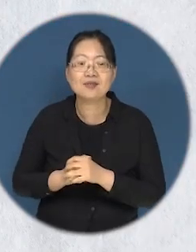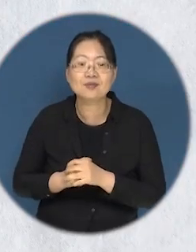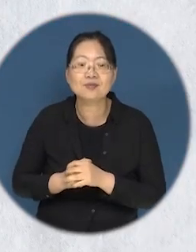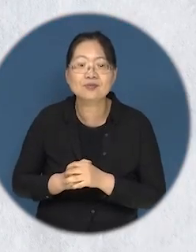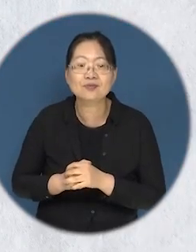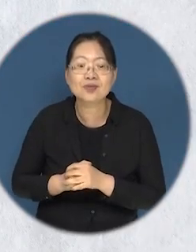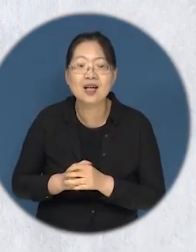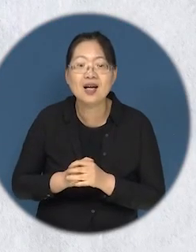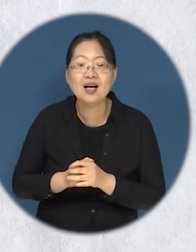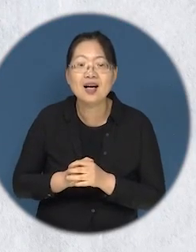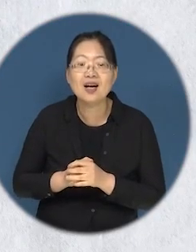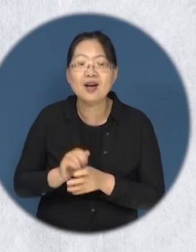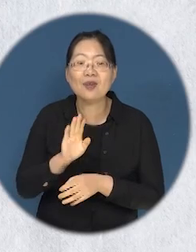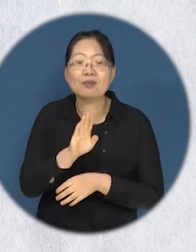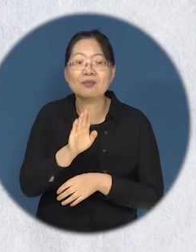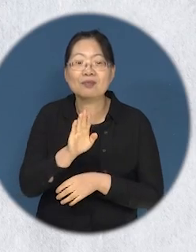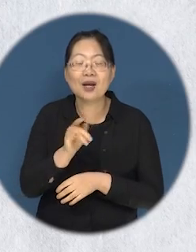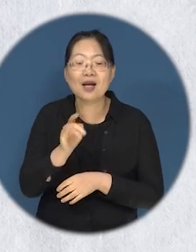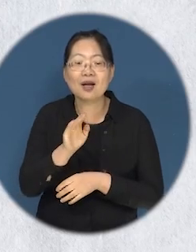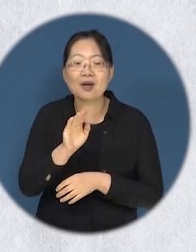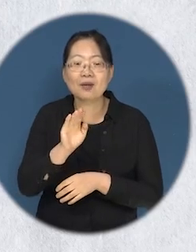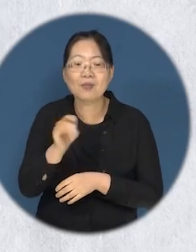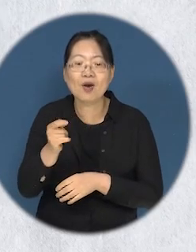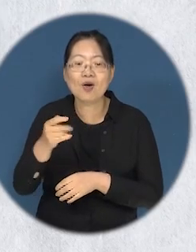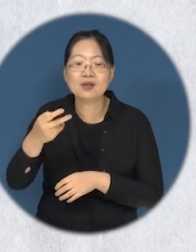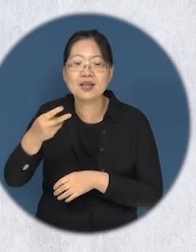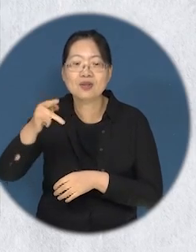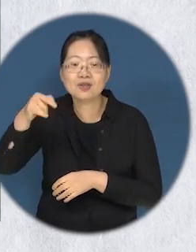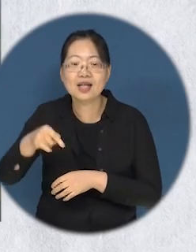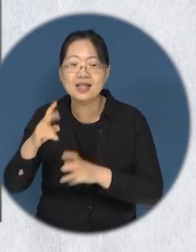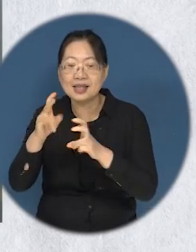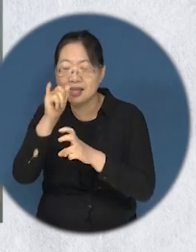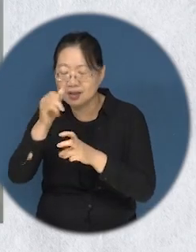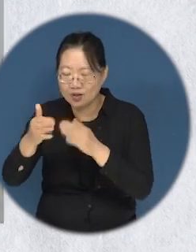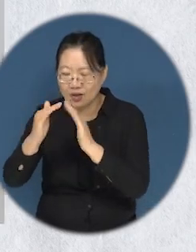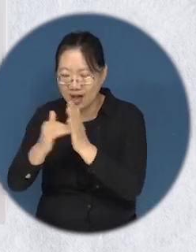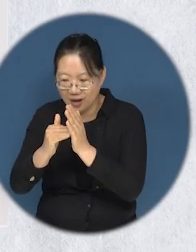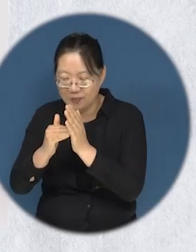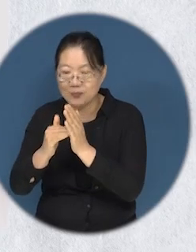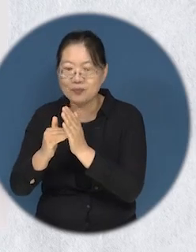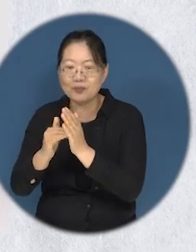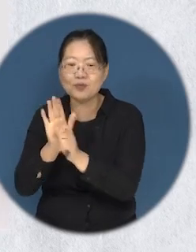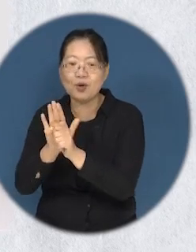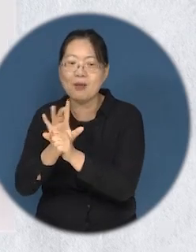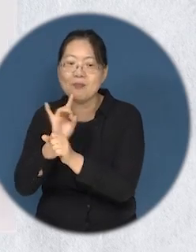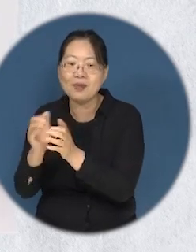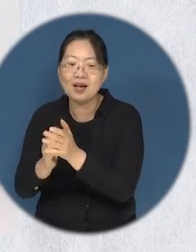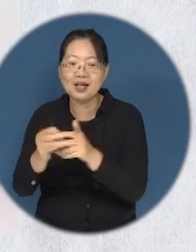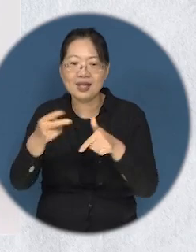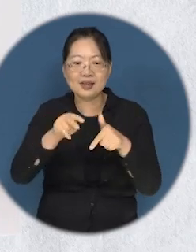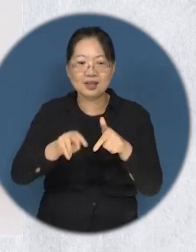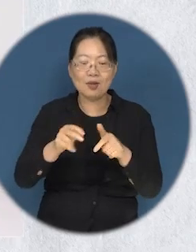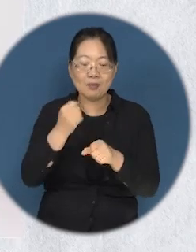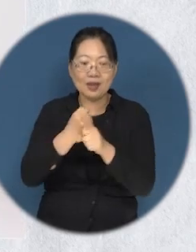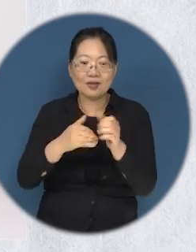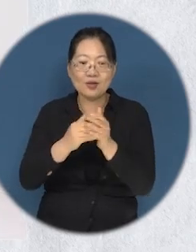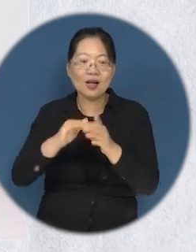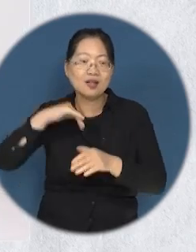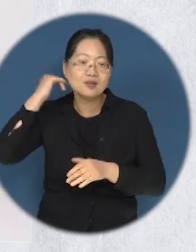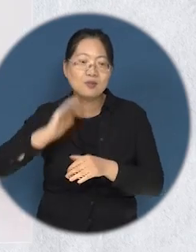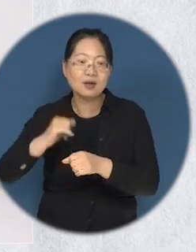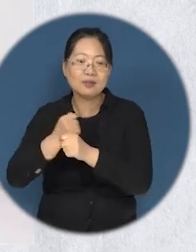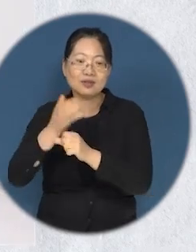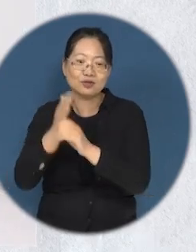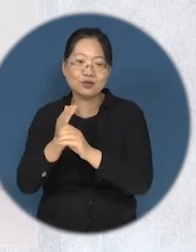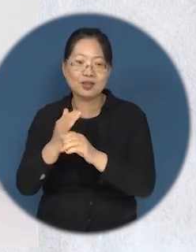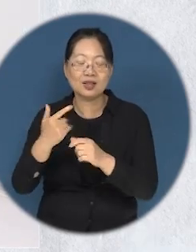회사인데 거기를 설립을 하고 이제 저희는 빠졌고요. 그리고 또 지금 그 인천에 만들었고 네. 지금 의정부에 또